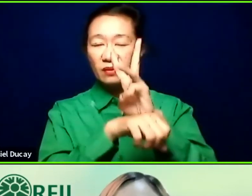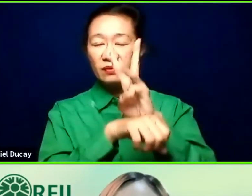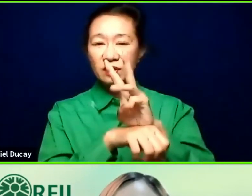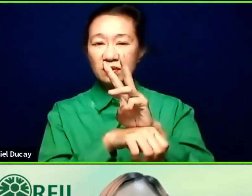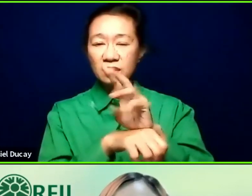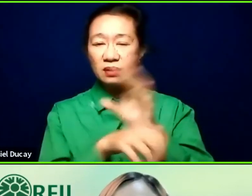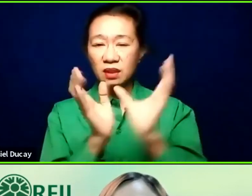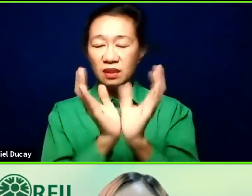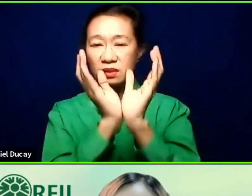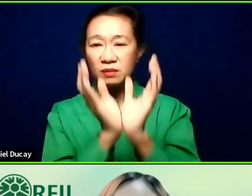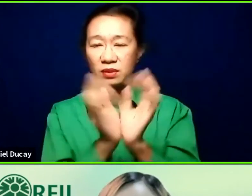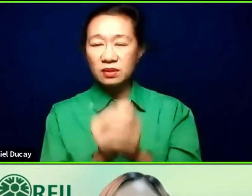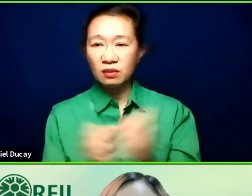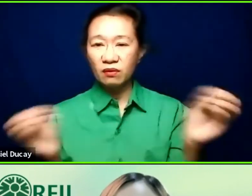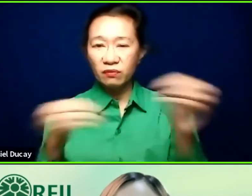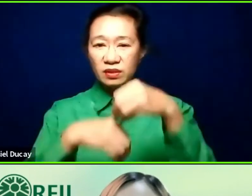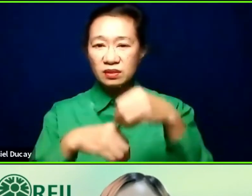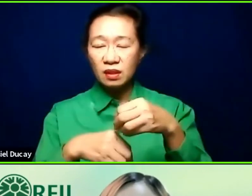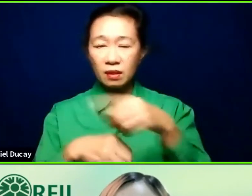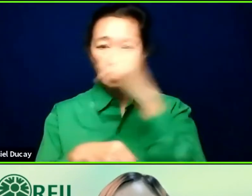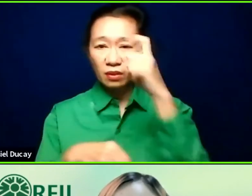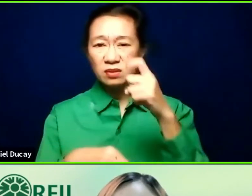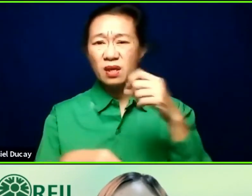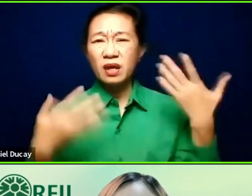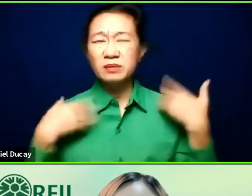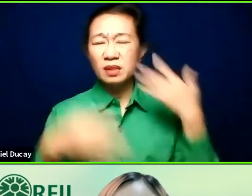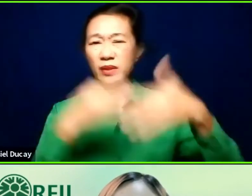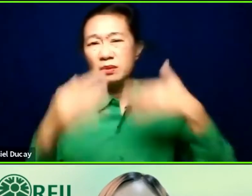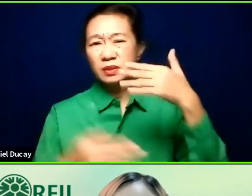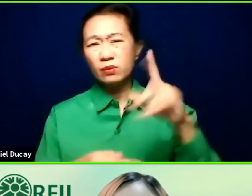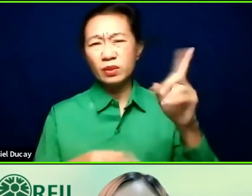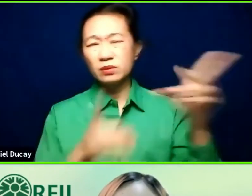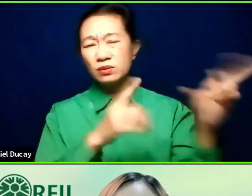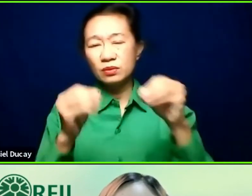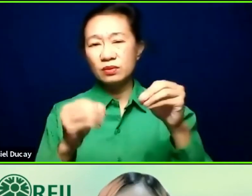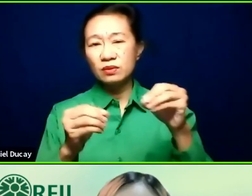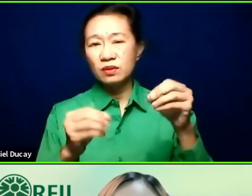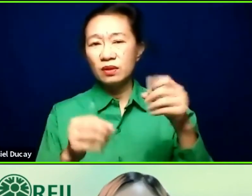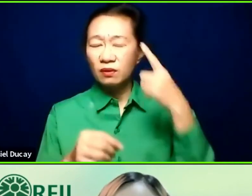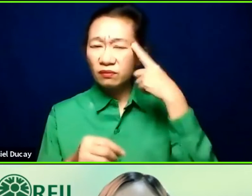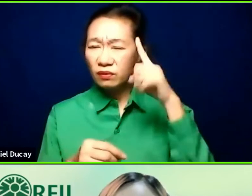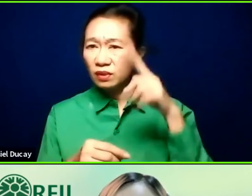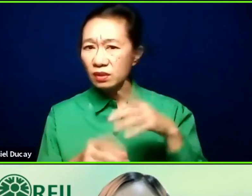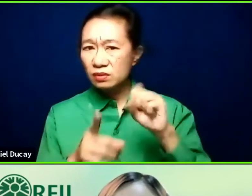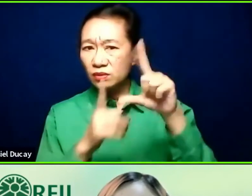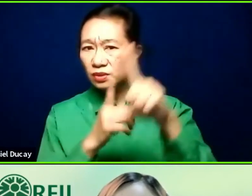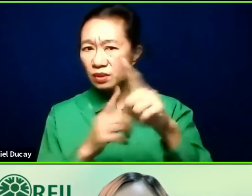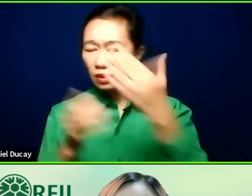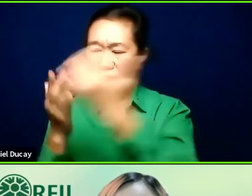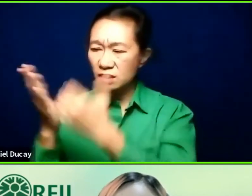may proseso din, no. Gawan yan sila, no, ng social case study at marami pang